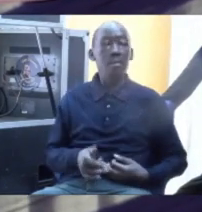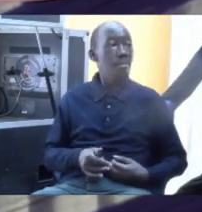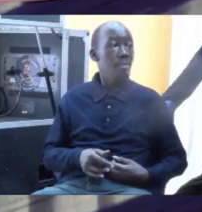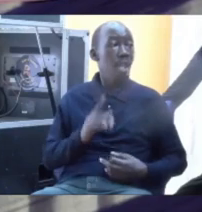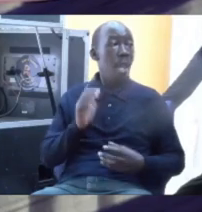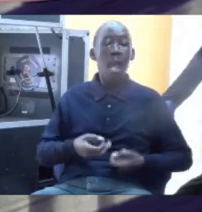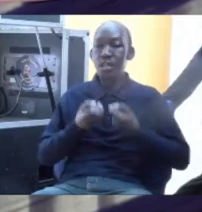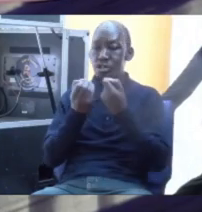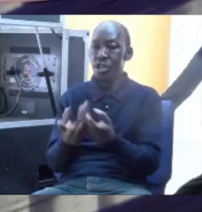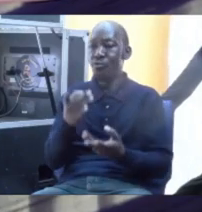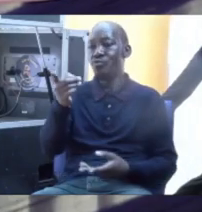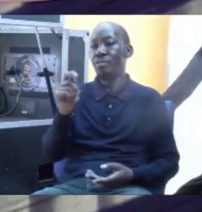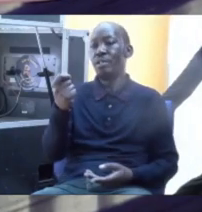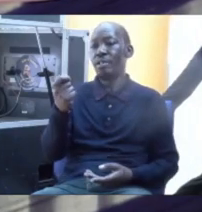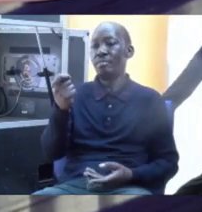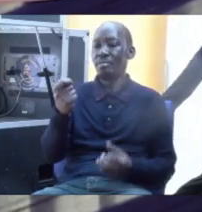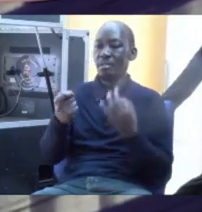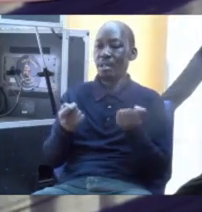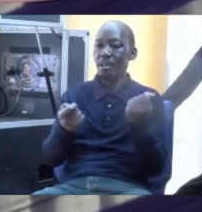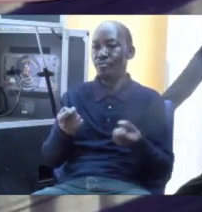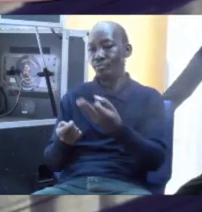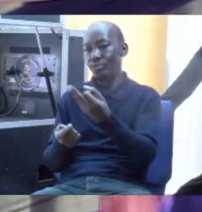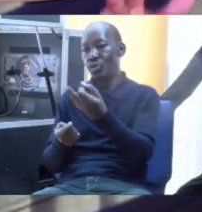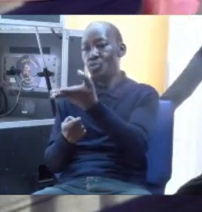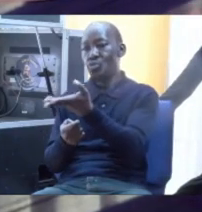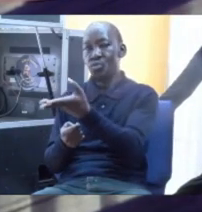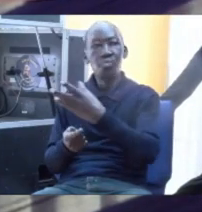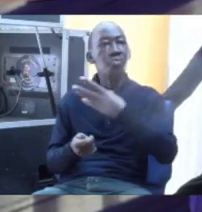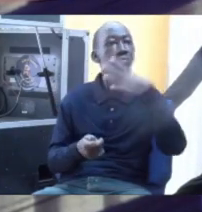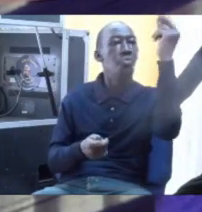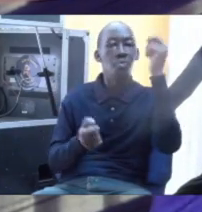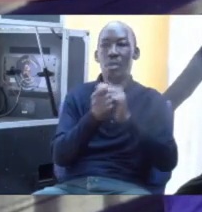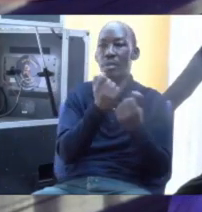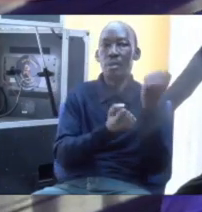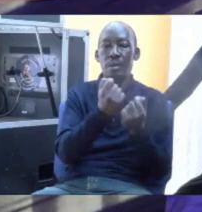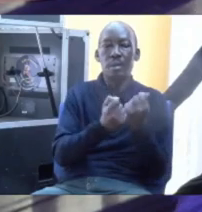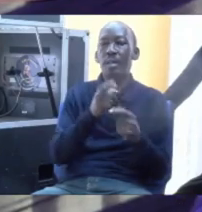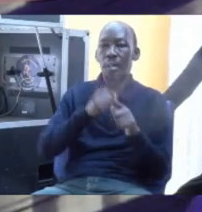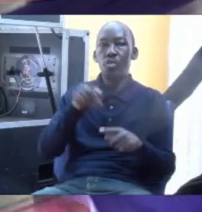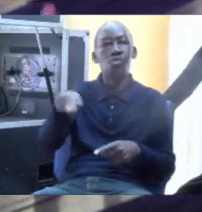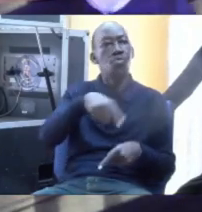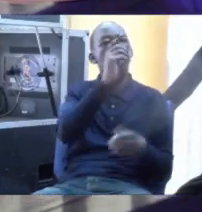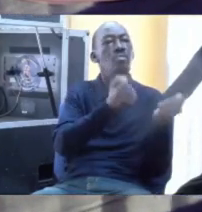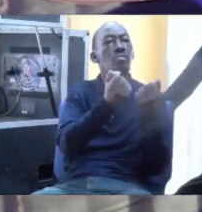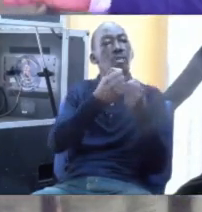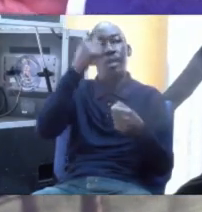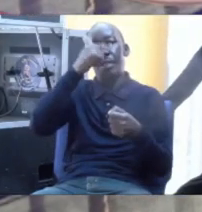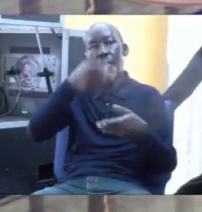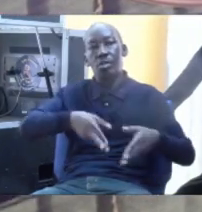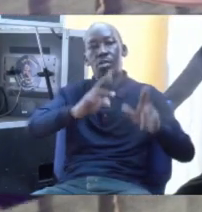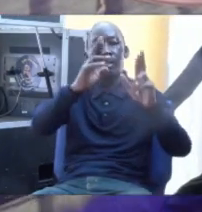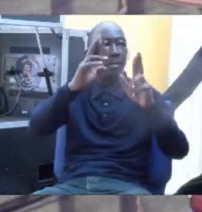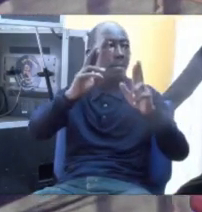give you the keys. Na ni mbwana aniguze ni kupa. And you live with it. Na uondoke na. Then you are driving on Thika Road. Unapoendesha pale